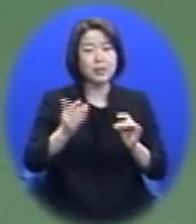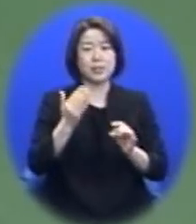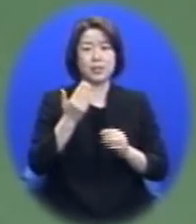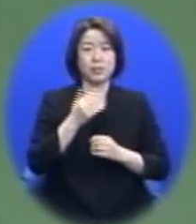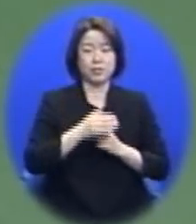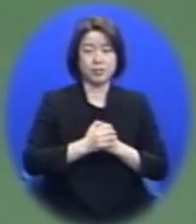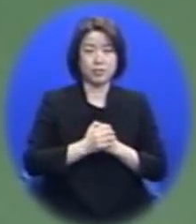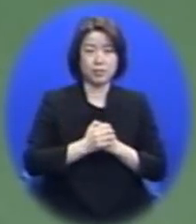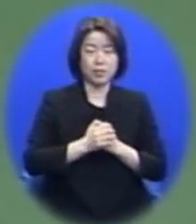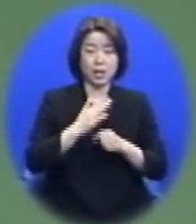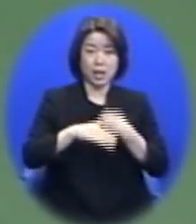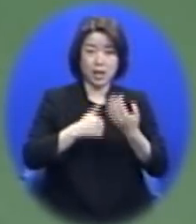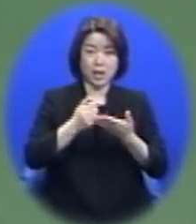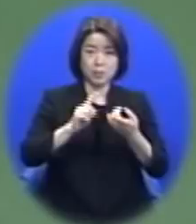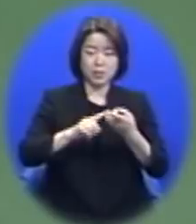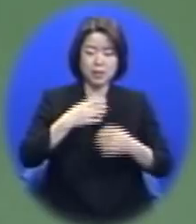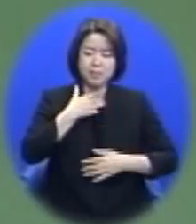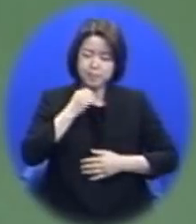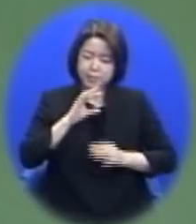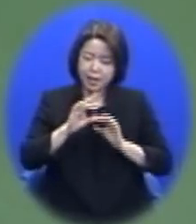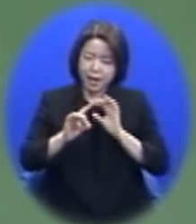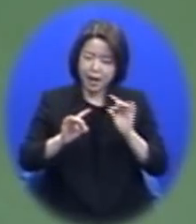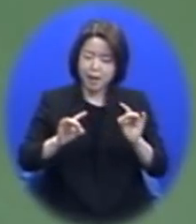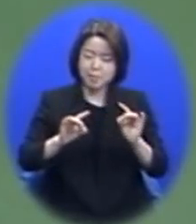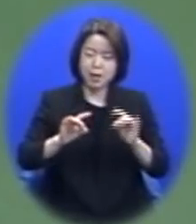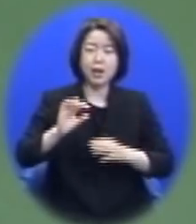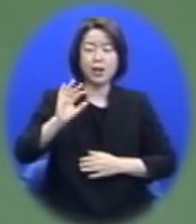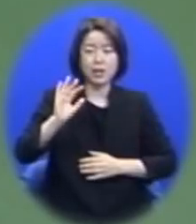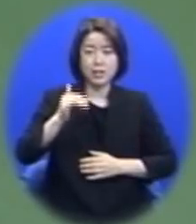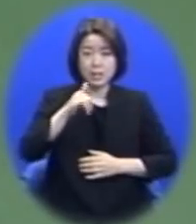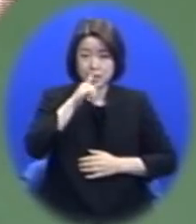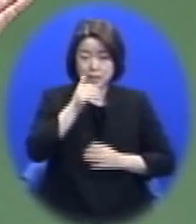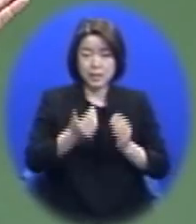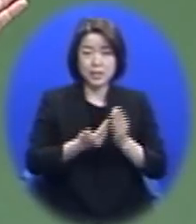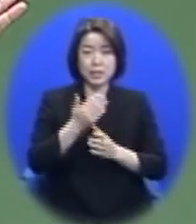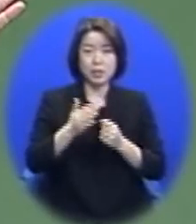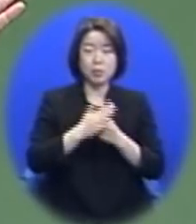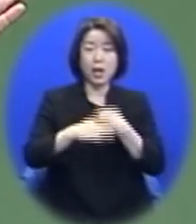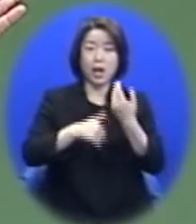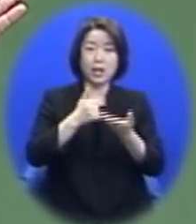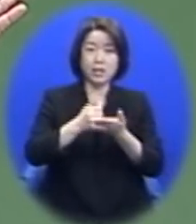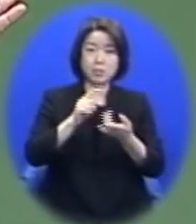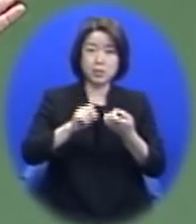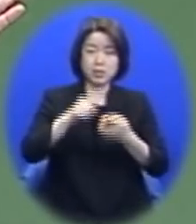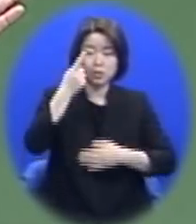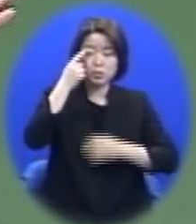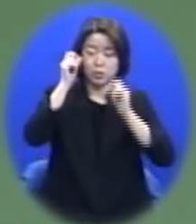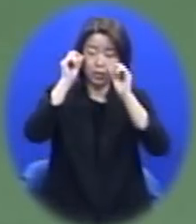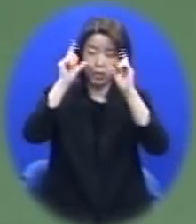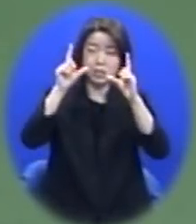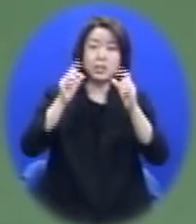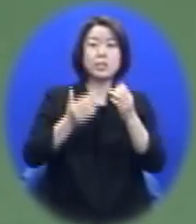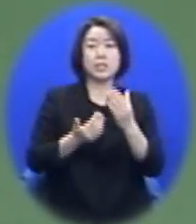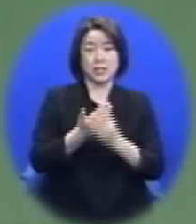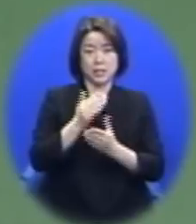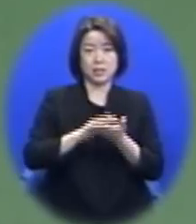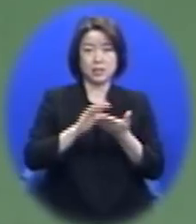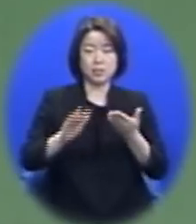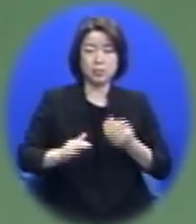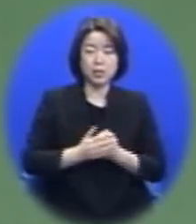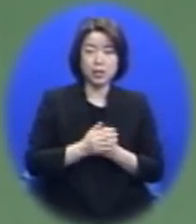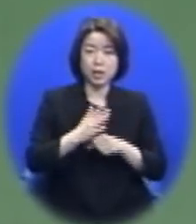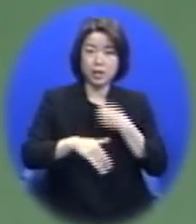하나님을 향한 갈망이 생기고 나니까 비로소 하나님에 대해서 눈이 뜨이기 시작을 했습니다. 하나님이